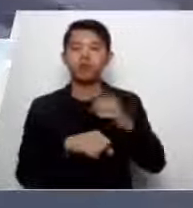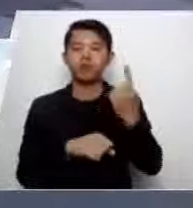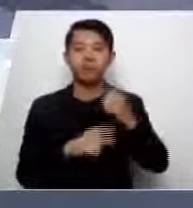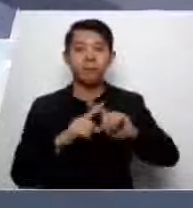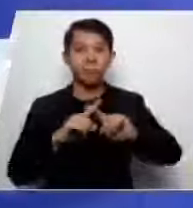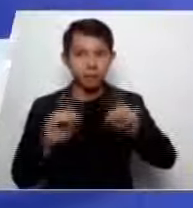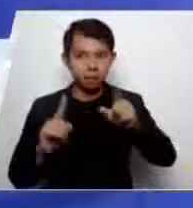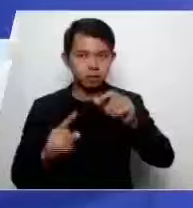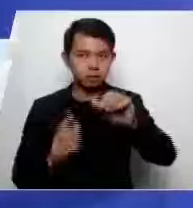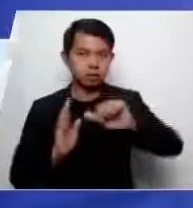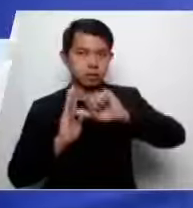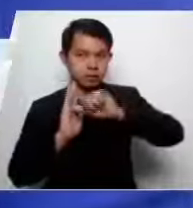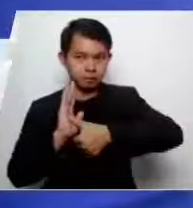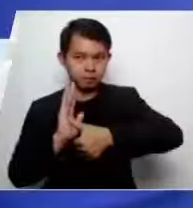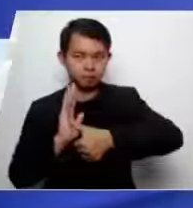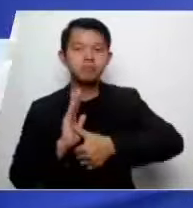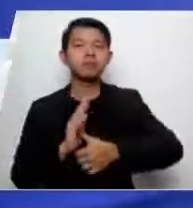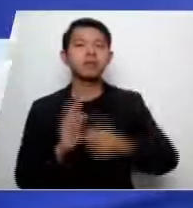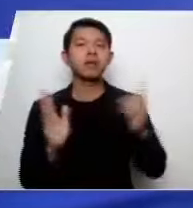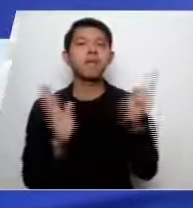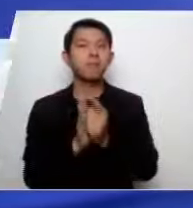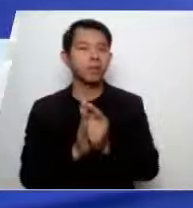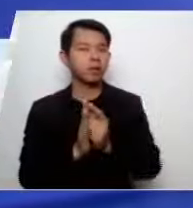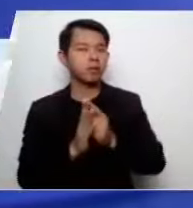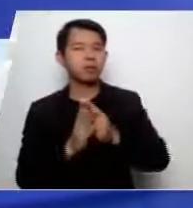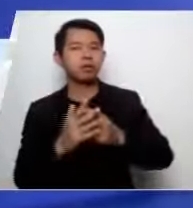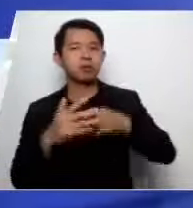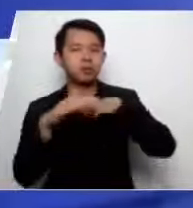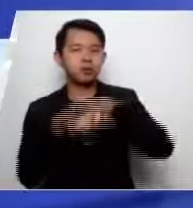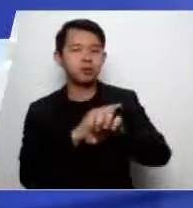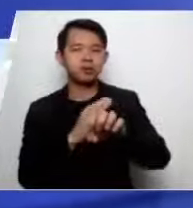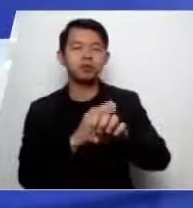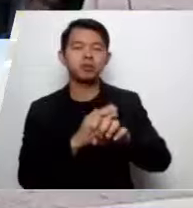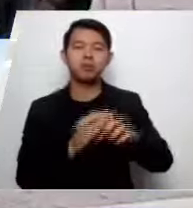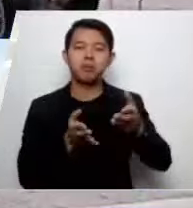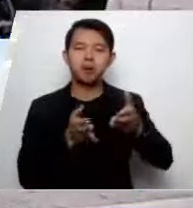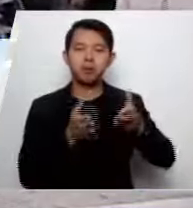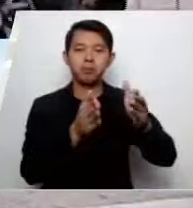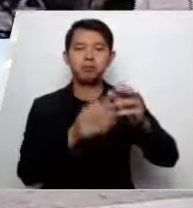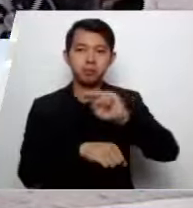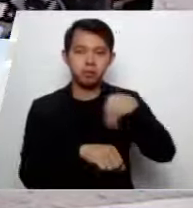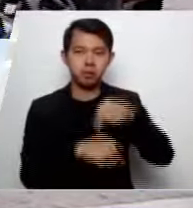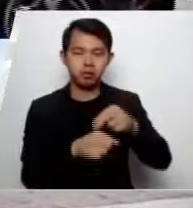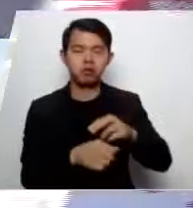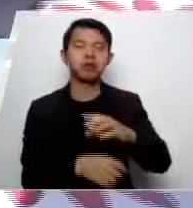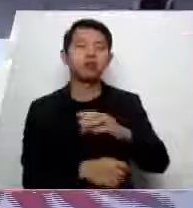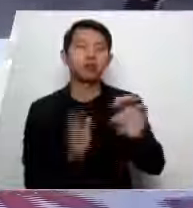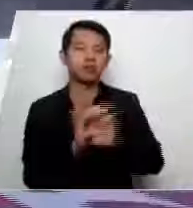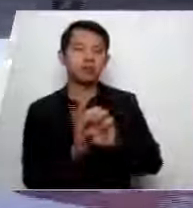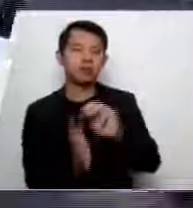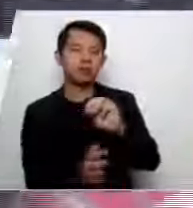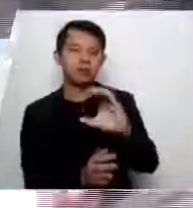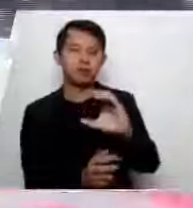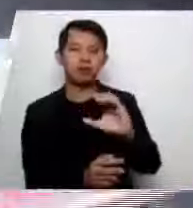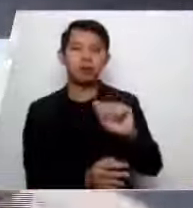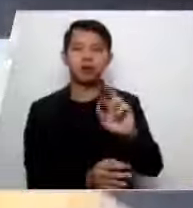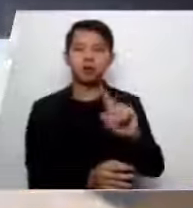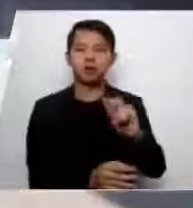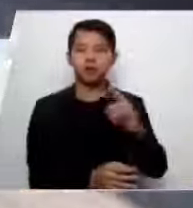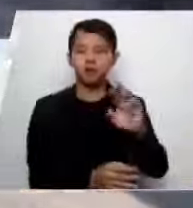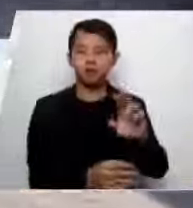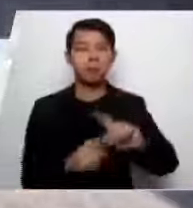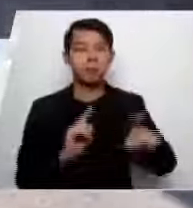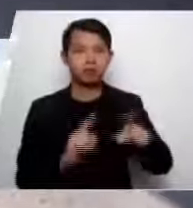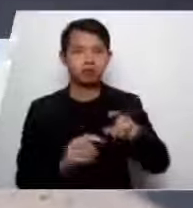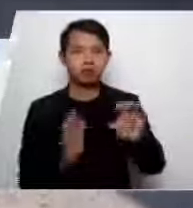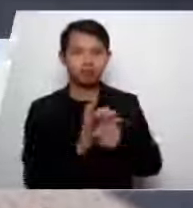ng MMDA, bawal pa rin po tayong dumaan dito sa mga major roads natin, ha, gaya ng MacArthur. At kung nasita na pero nagpupumilit pa rin dumaan sa